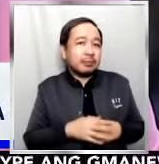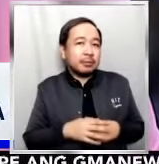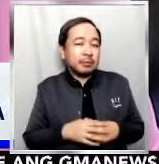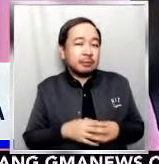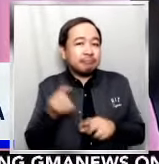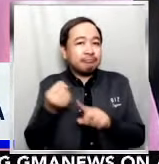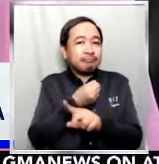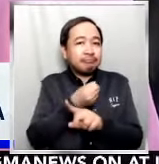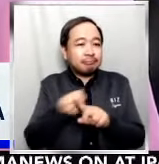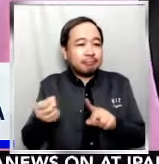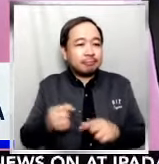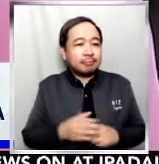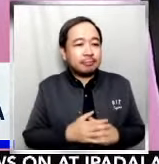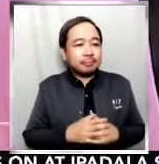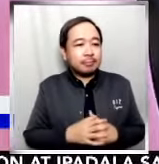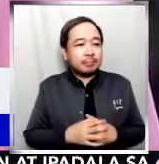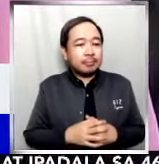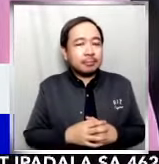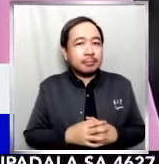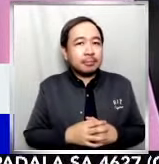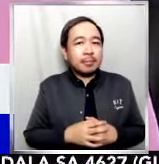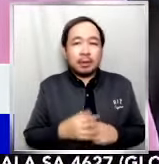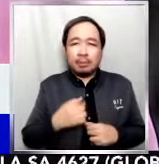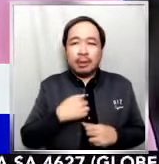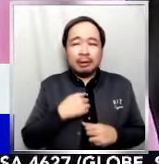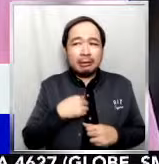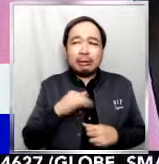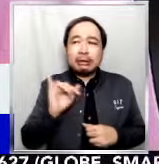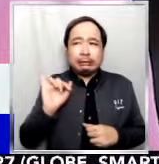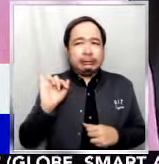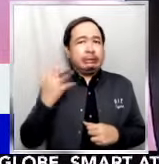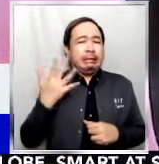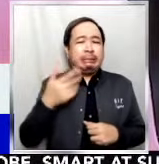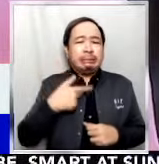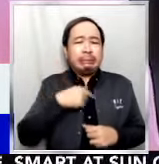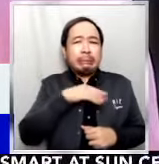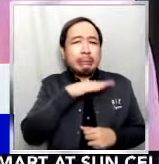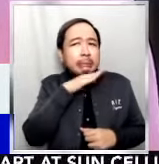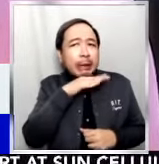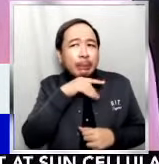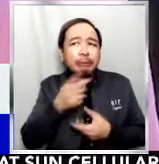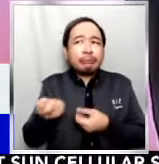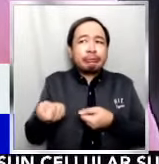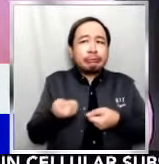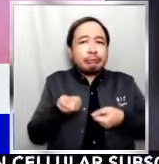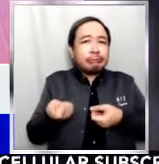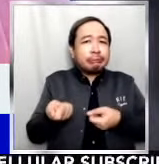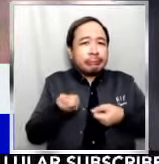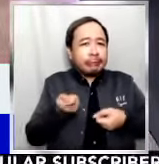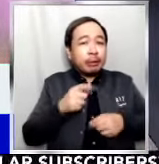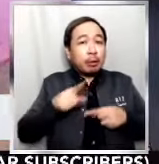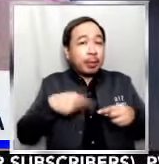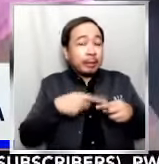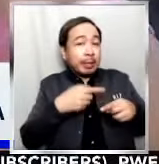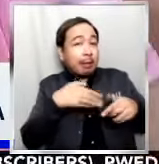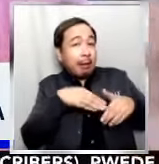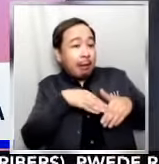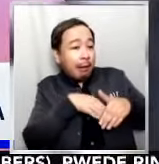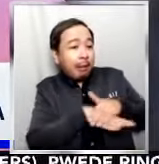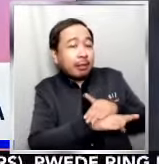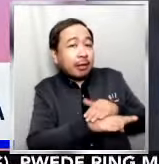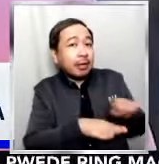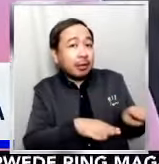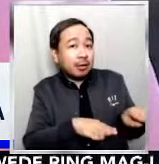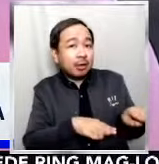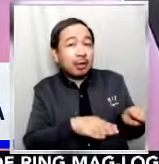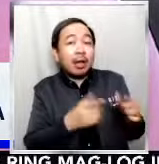Iniisa ako parang baboy. Tapos pag nakapasok ako dun sa loob, tinatabunan ako ng